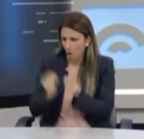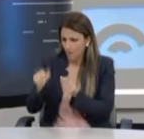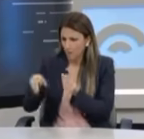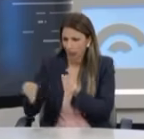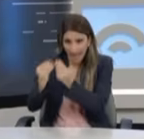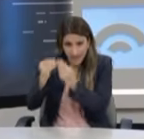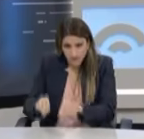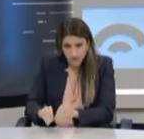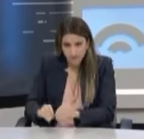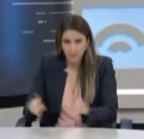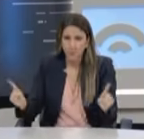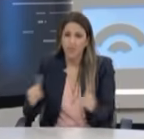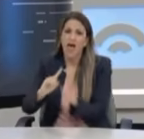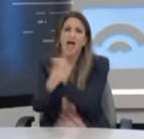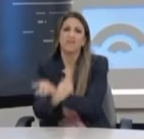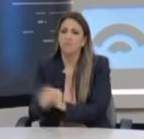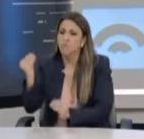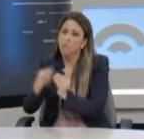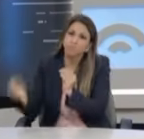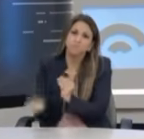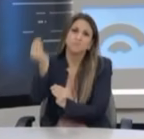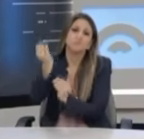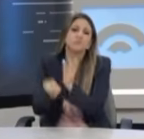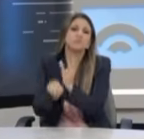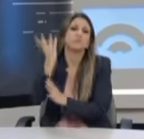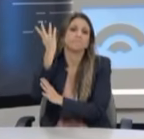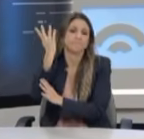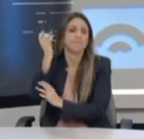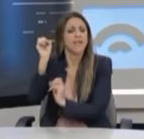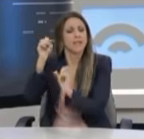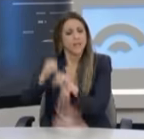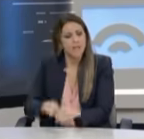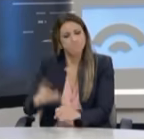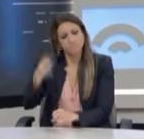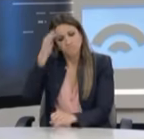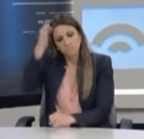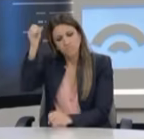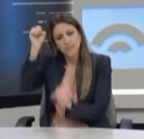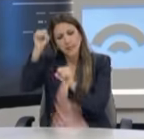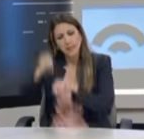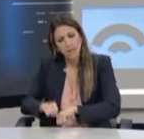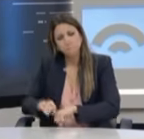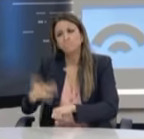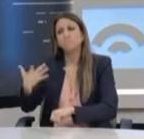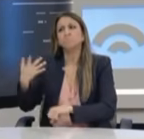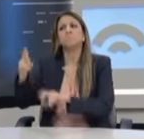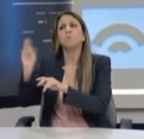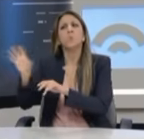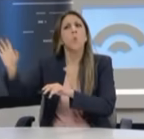νέα στην περιοχή. Μπορεί πράγματι να εξυπηρετεί κάποια πρόσκαιρα διεθνή